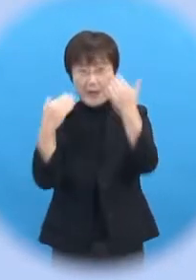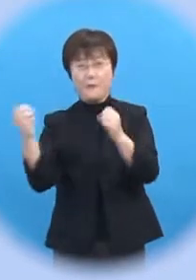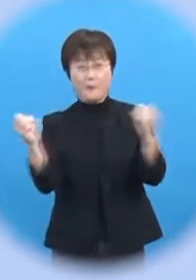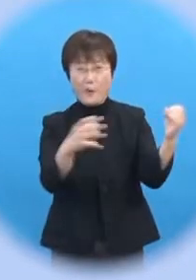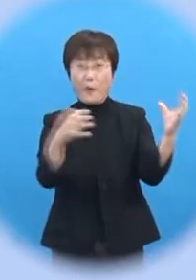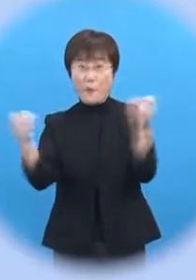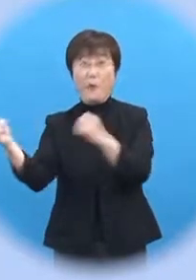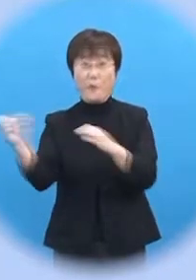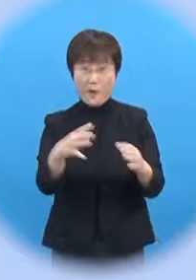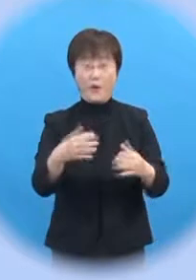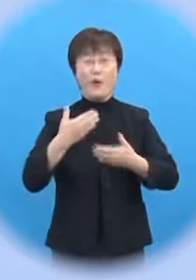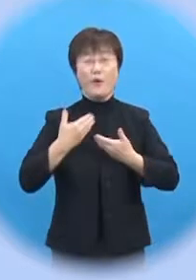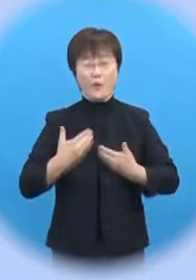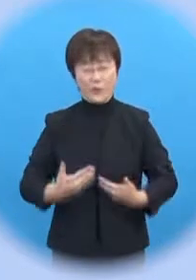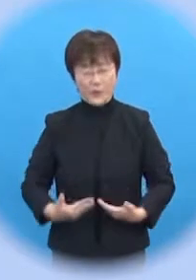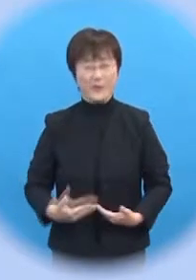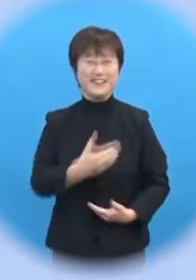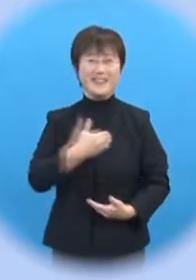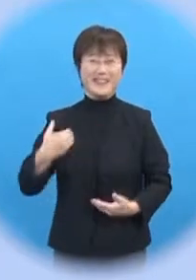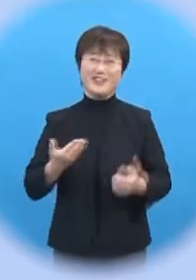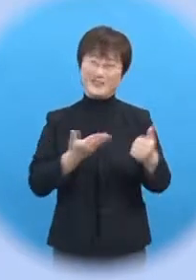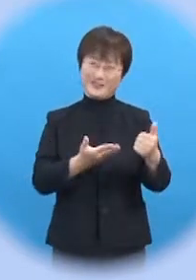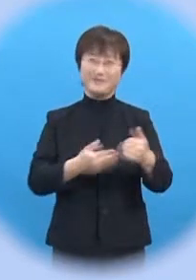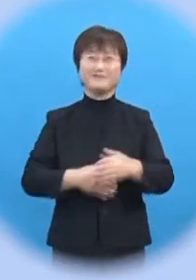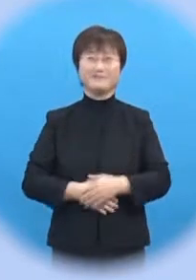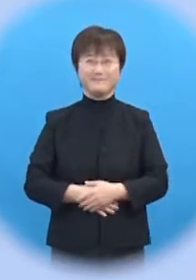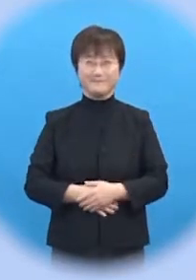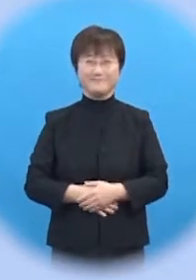を取ることで不安が和らぎ安心するの。